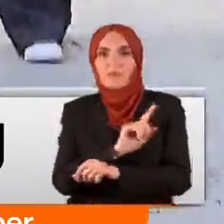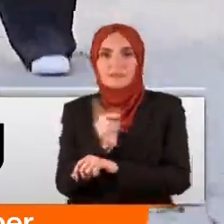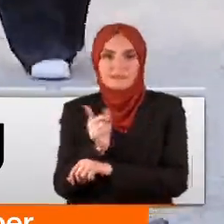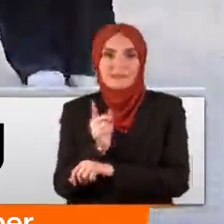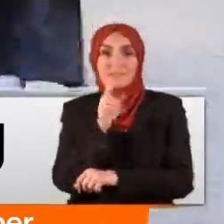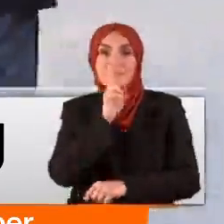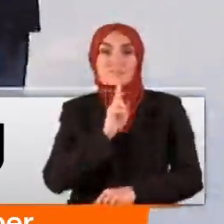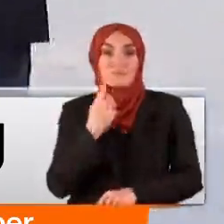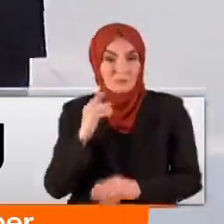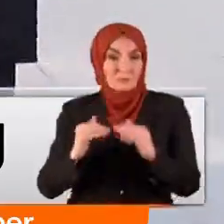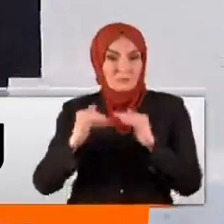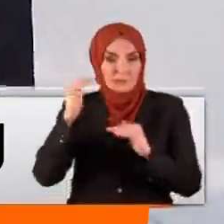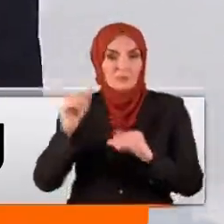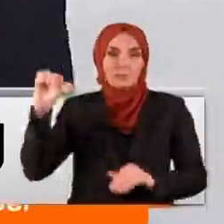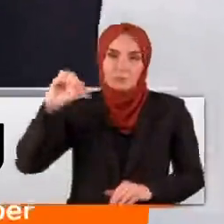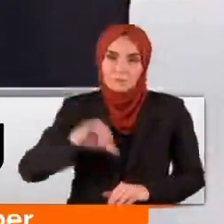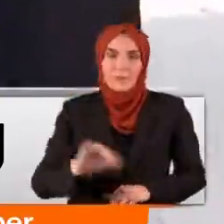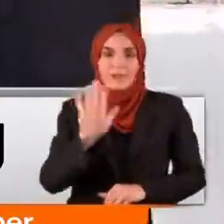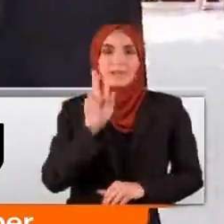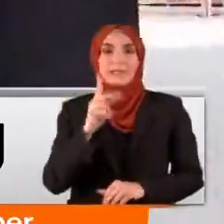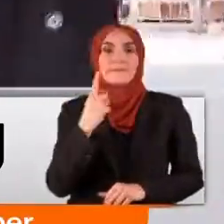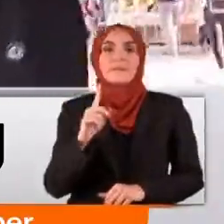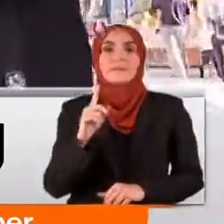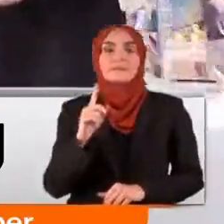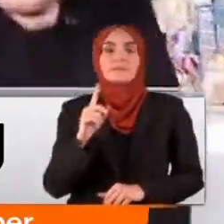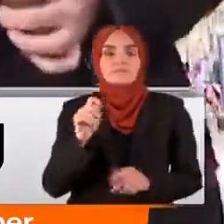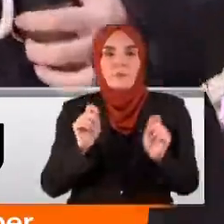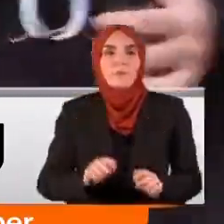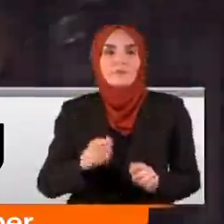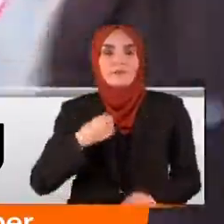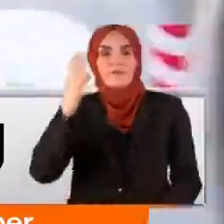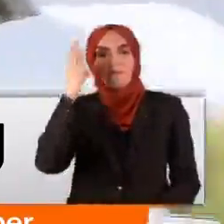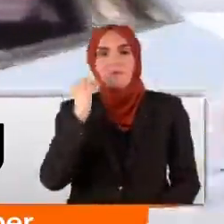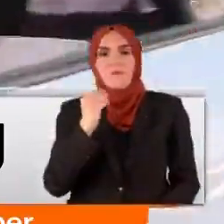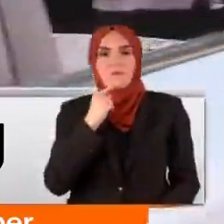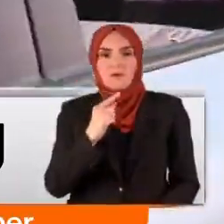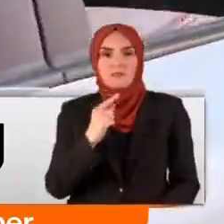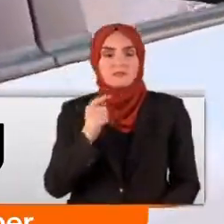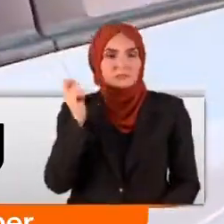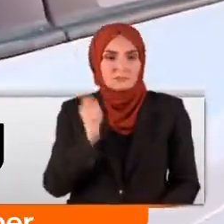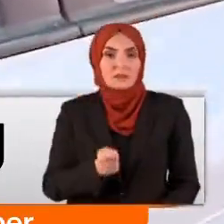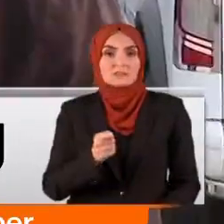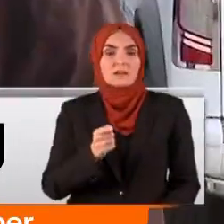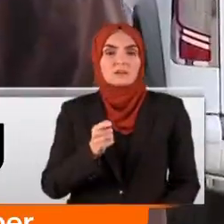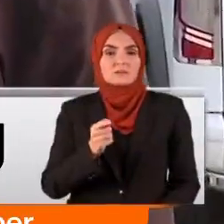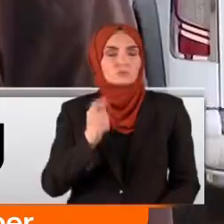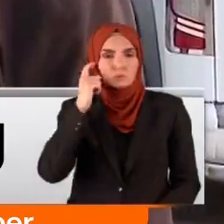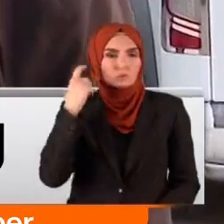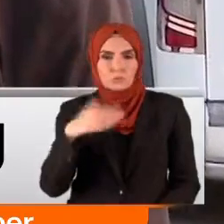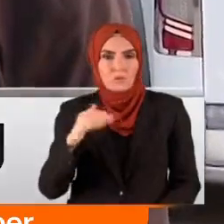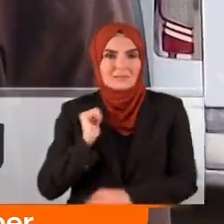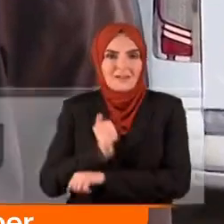atlattıktan sonra Orak avukatı aracılığıyla savcılığa başvurdu ama asıl şoku da savcılıktan aldığı cevapla yaşadı. SMS